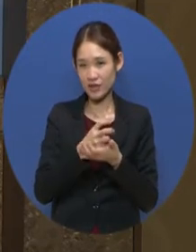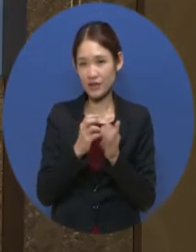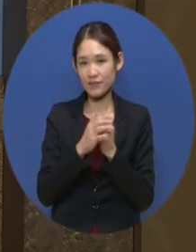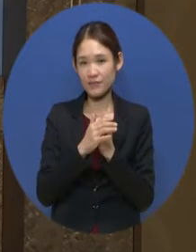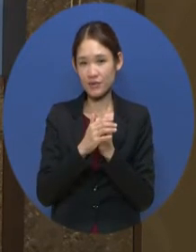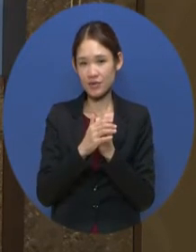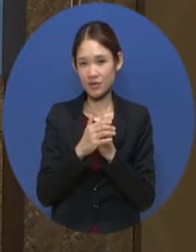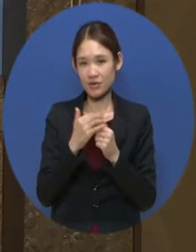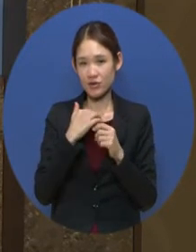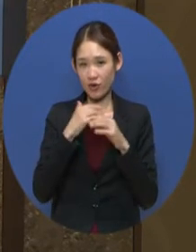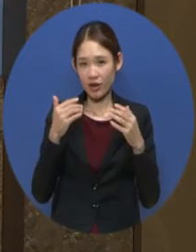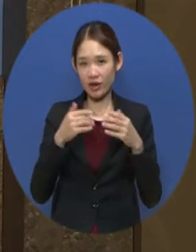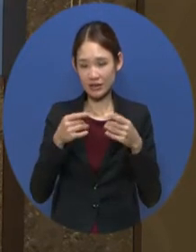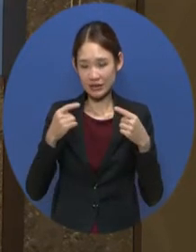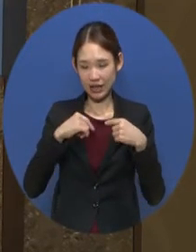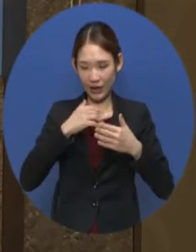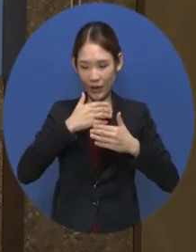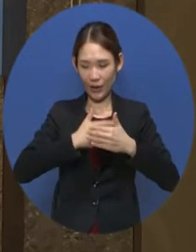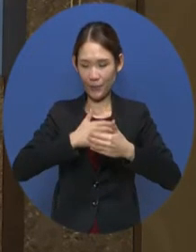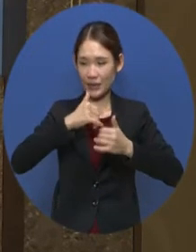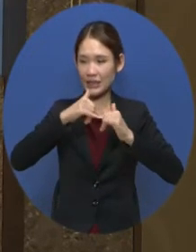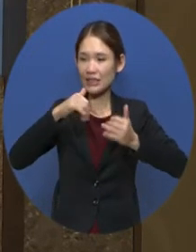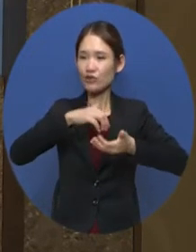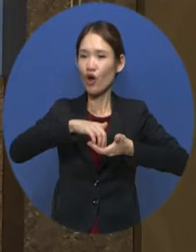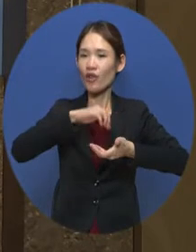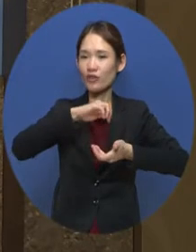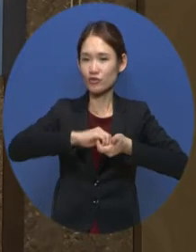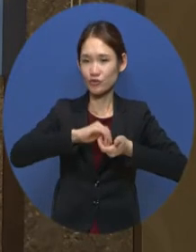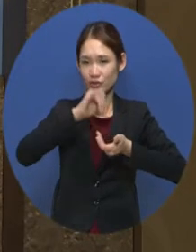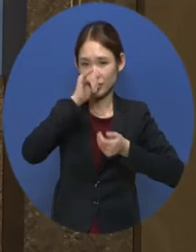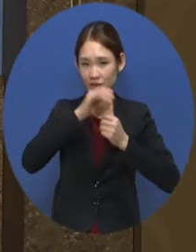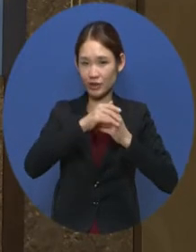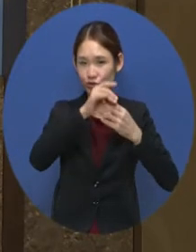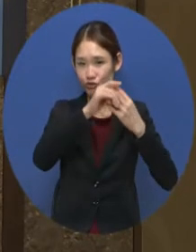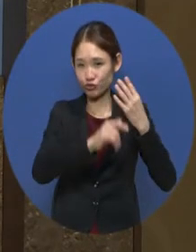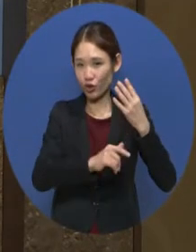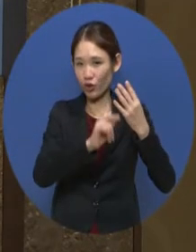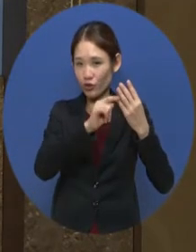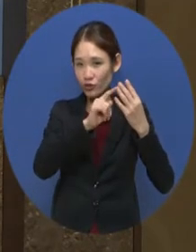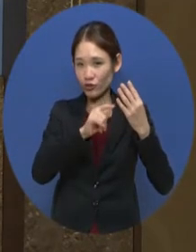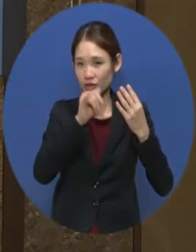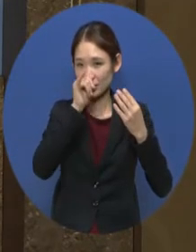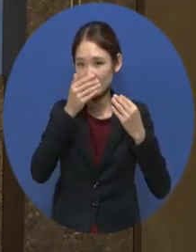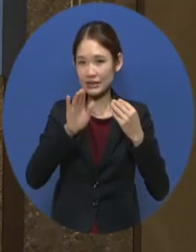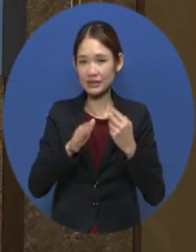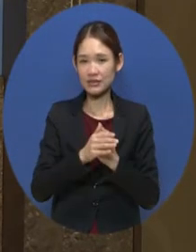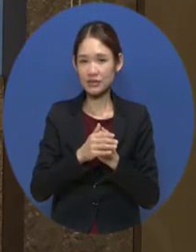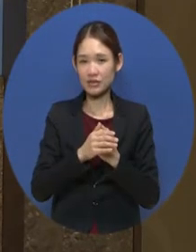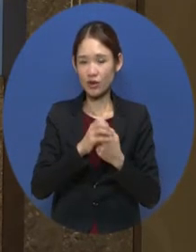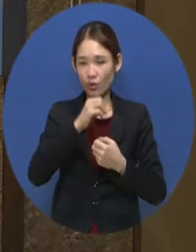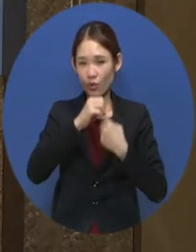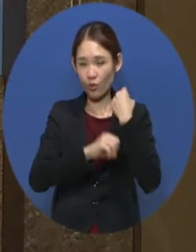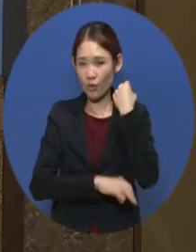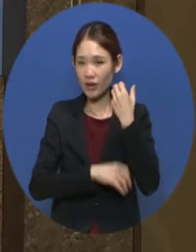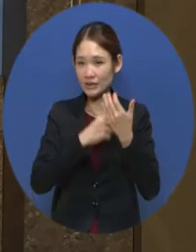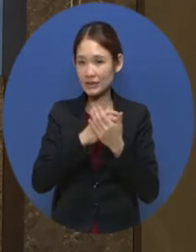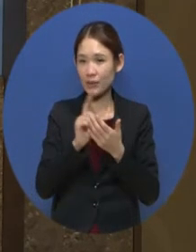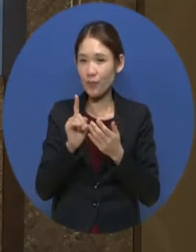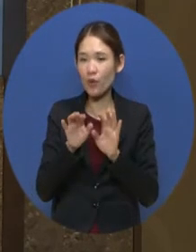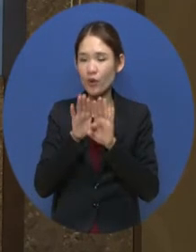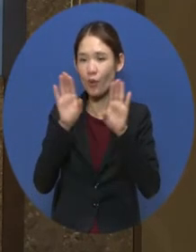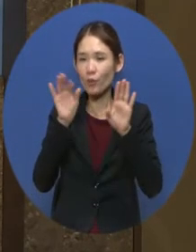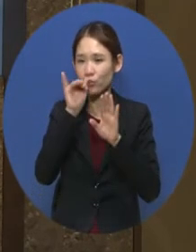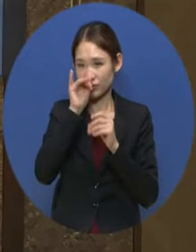수용 가능 그렇죠. 인원이 그렇죠. 예, 인원의 제한이 있기 때문에 예. 약간 우선순위는 있을 수는 있는데요. 네네. 원칙적으로는 좀 오픈이 되어 있다고 보시면